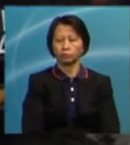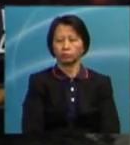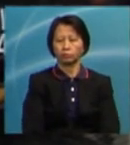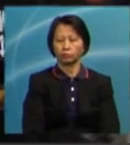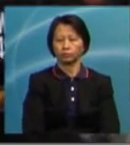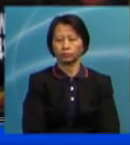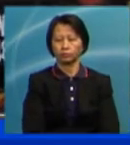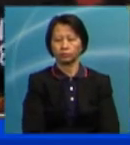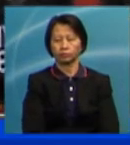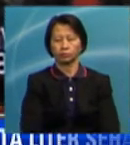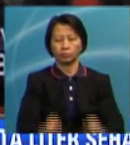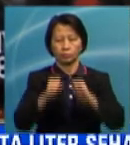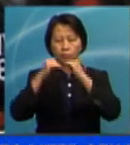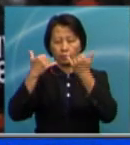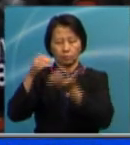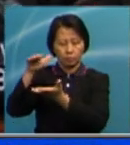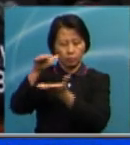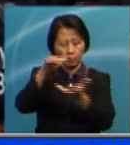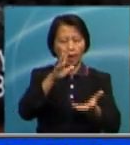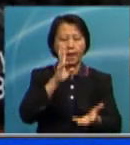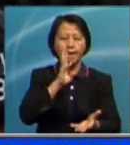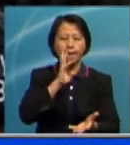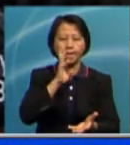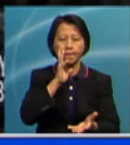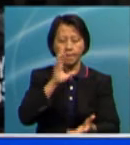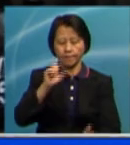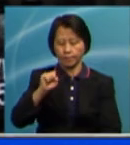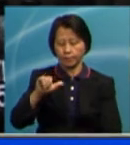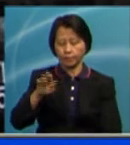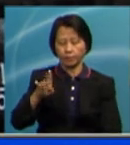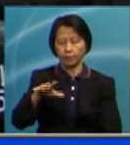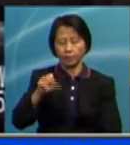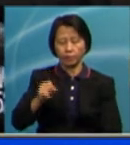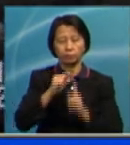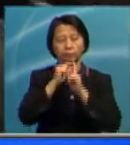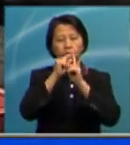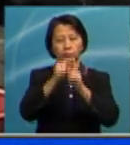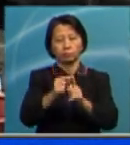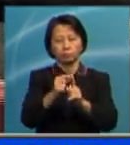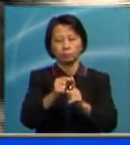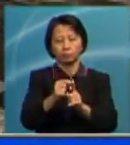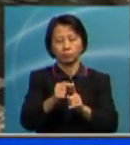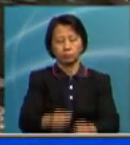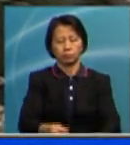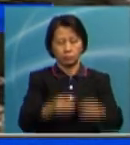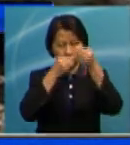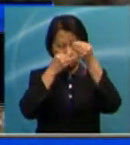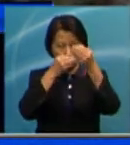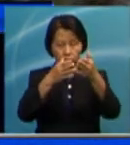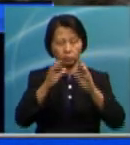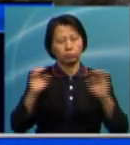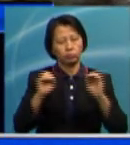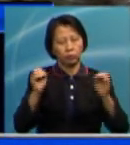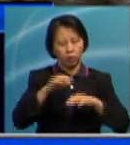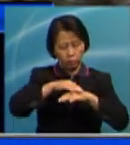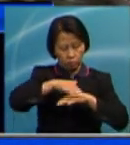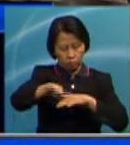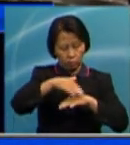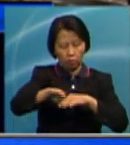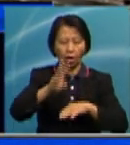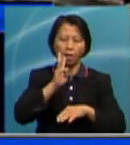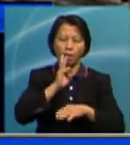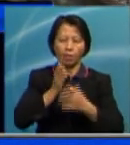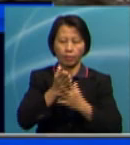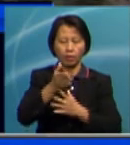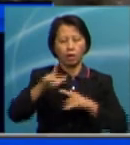jlh Syarikat bekalan air Selangor sedang berhad shabas dalam satu kenyataan juga memaklumkan bahawa tiada penghantaran bekalan air